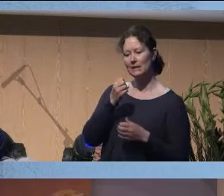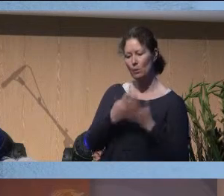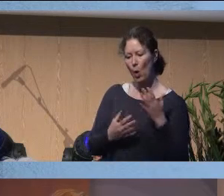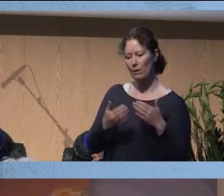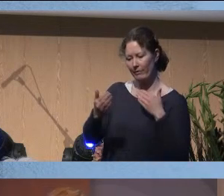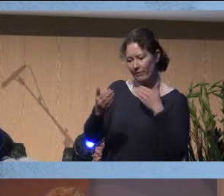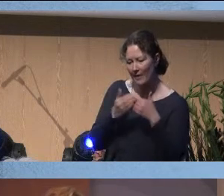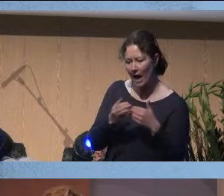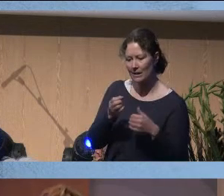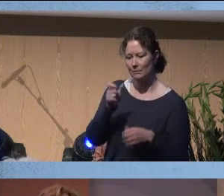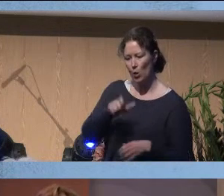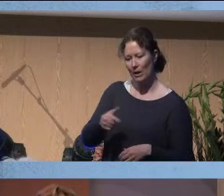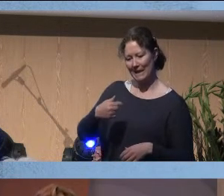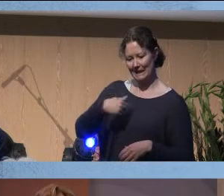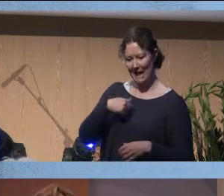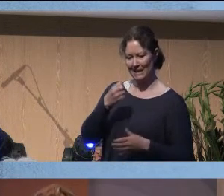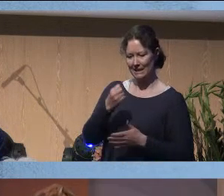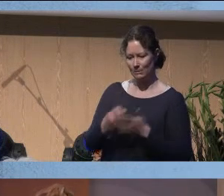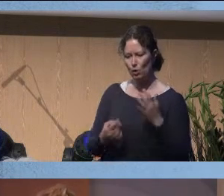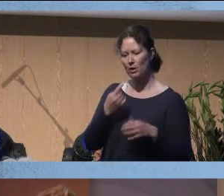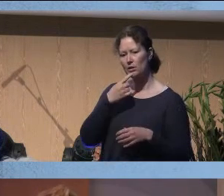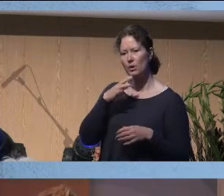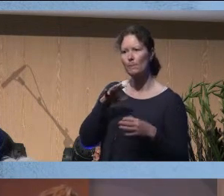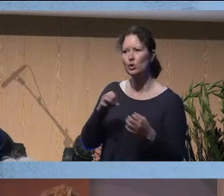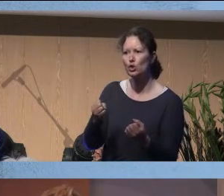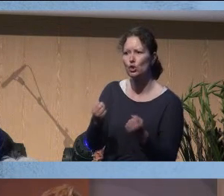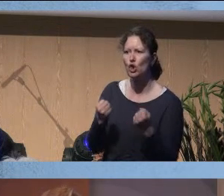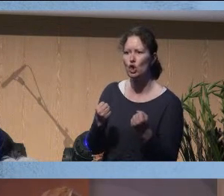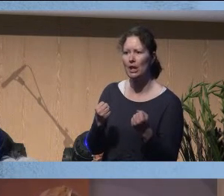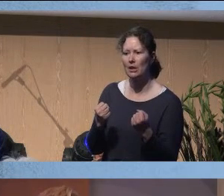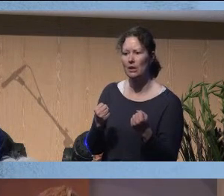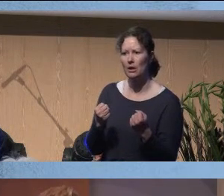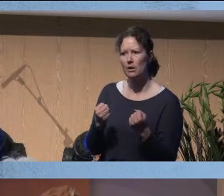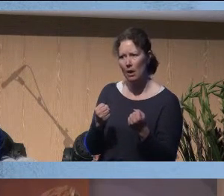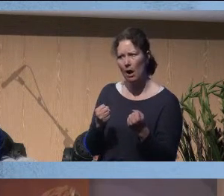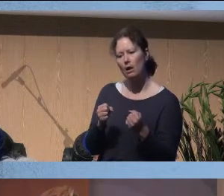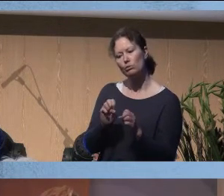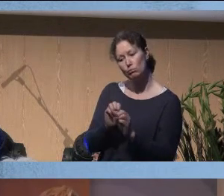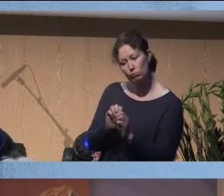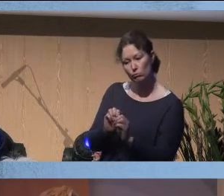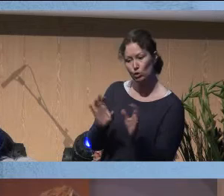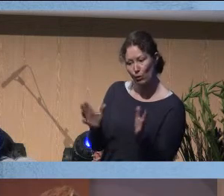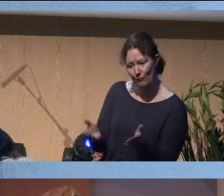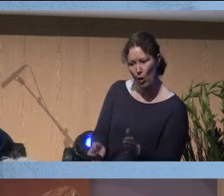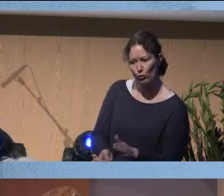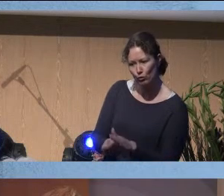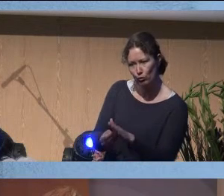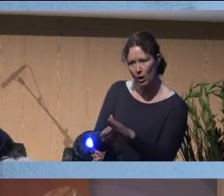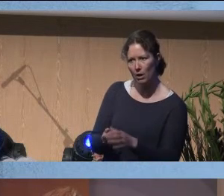et jeg-språk. Det snakker om styrker. Ja, så flott.